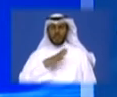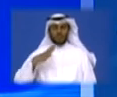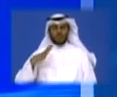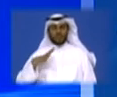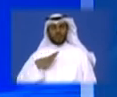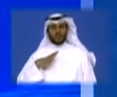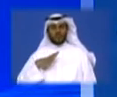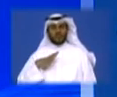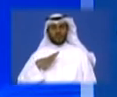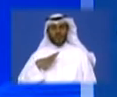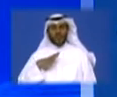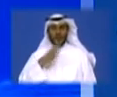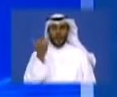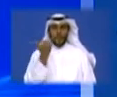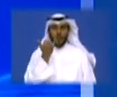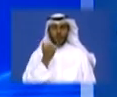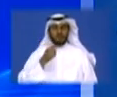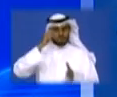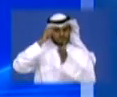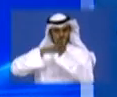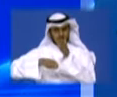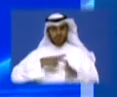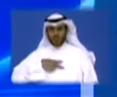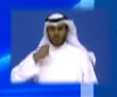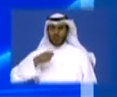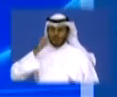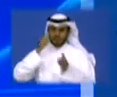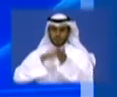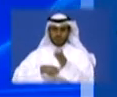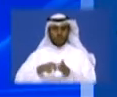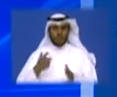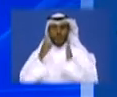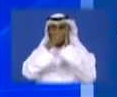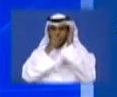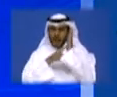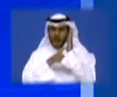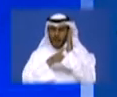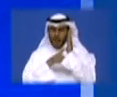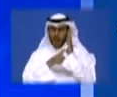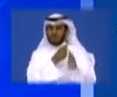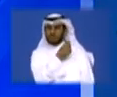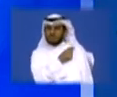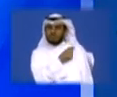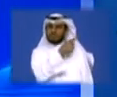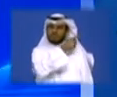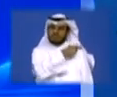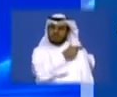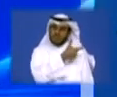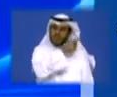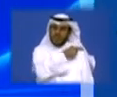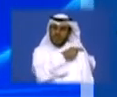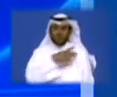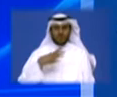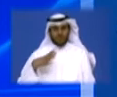خالد الجراح الصباح، فقد اعتمد مجلس الوزراء مشروع مرسوم بترقية اللواء الركن الشيخ عبد الله